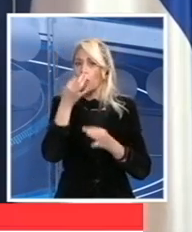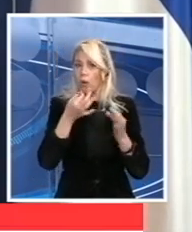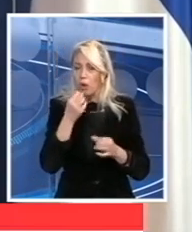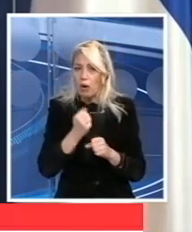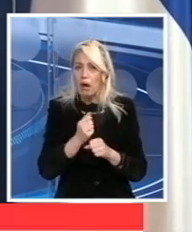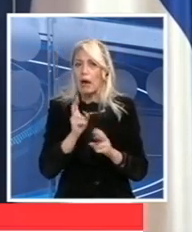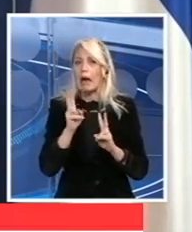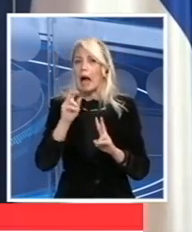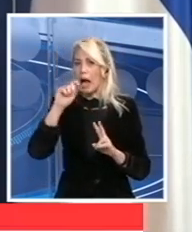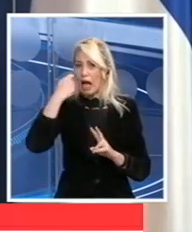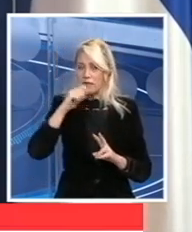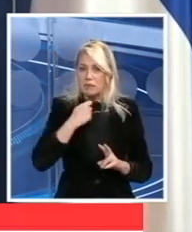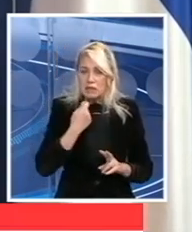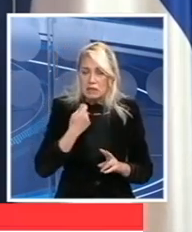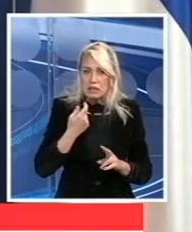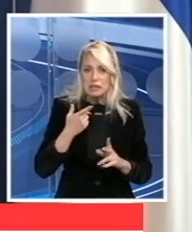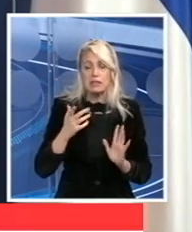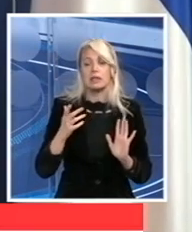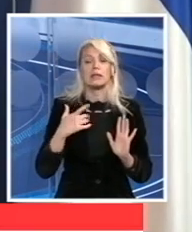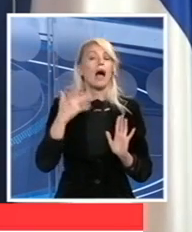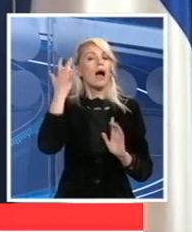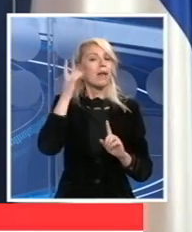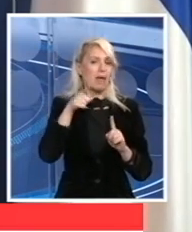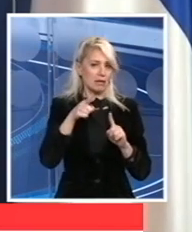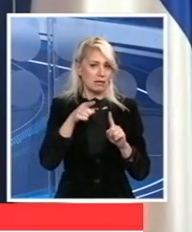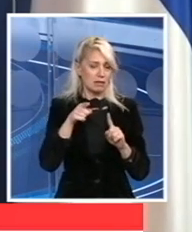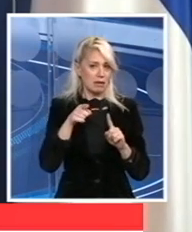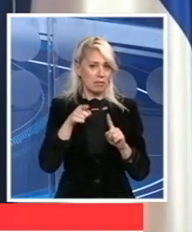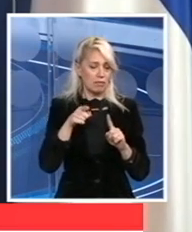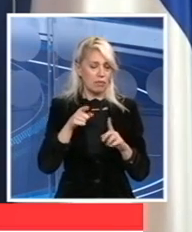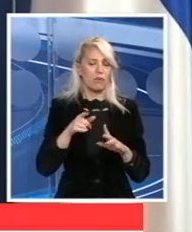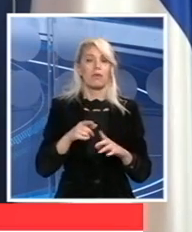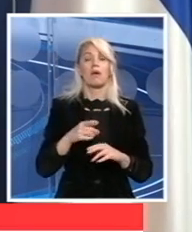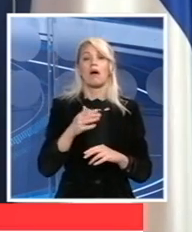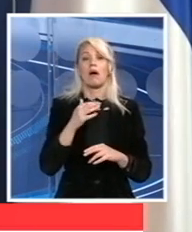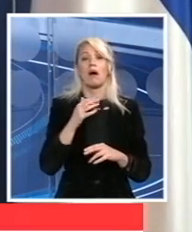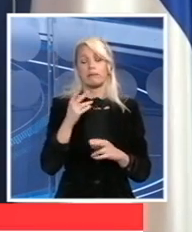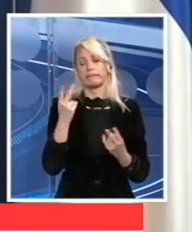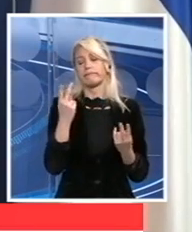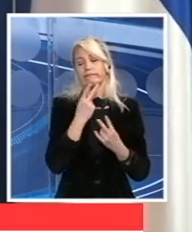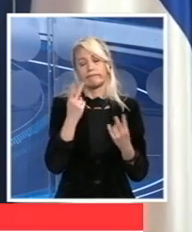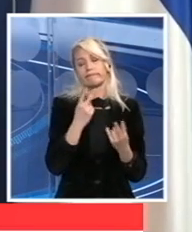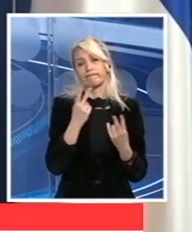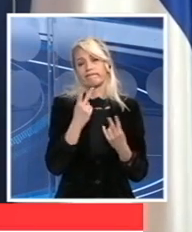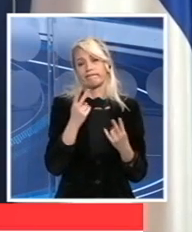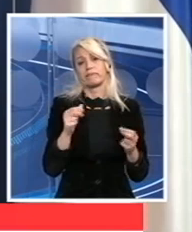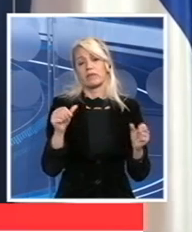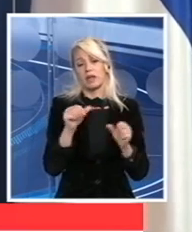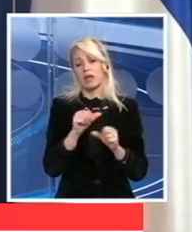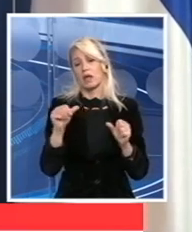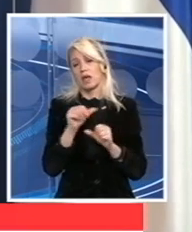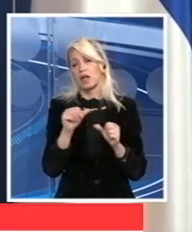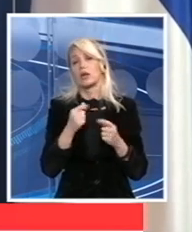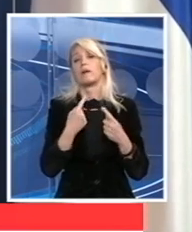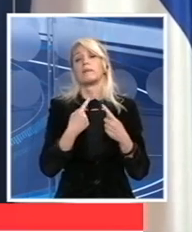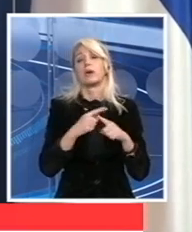brisevi, tako, to je jednostavno, nemam taj podatak. Svakako da greške, pogotovo u